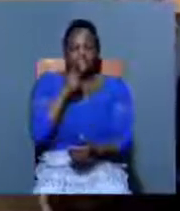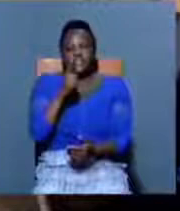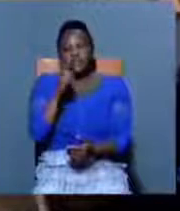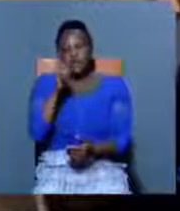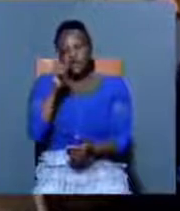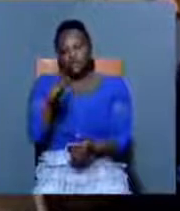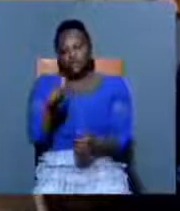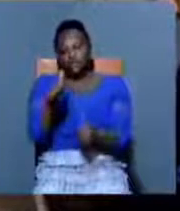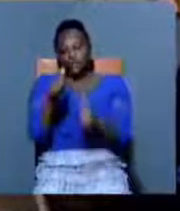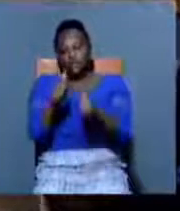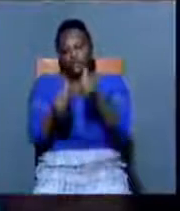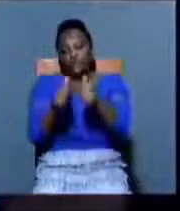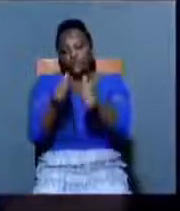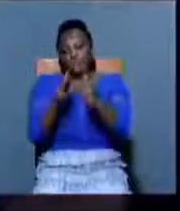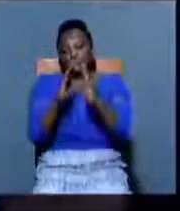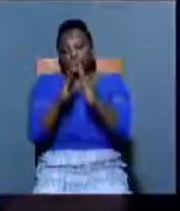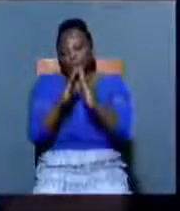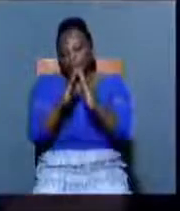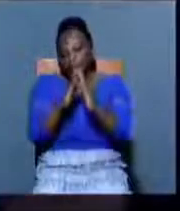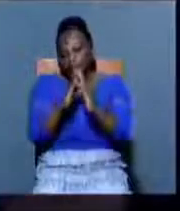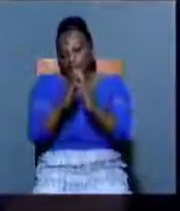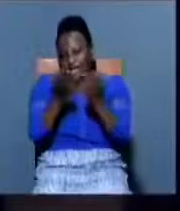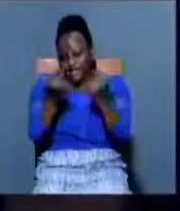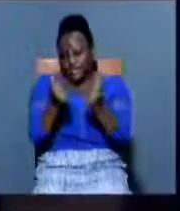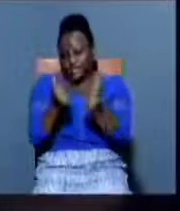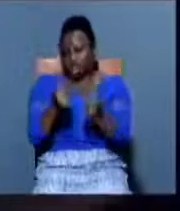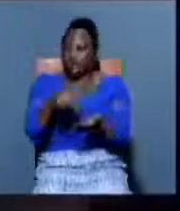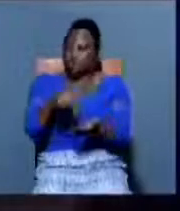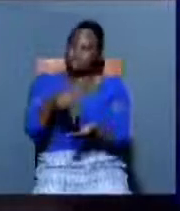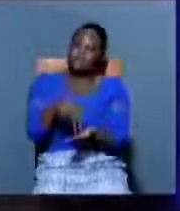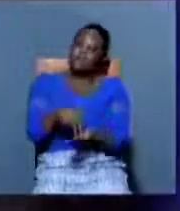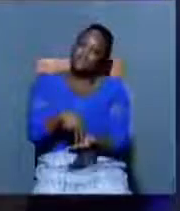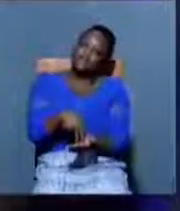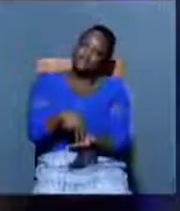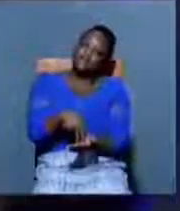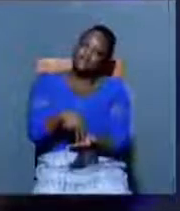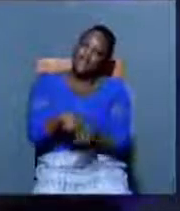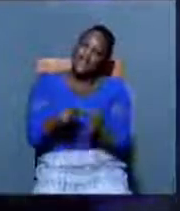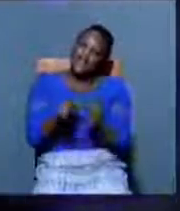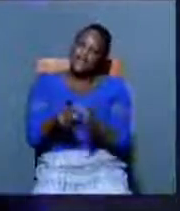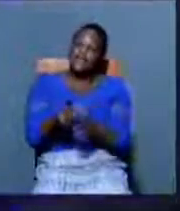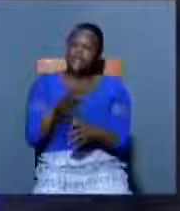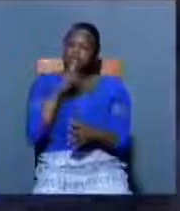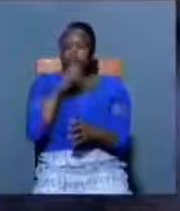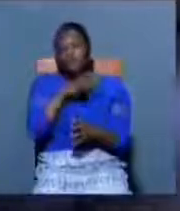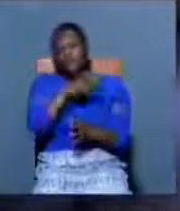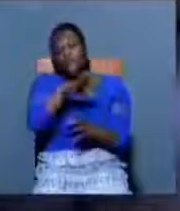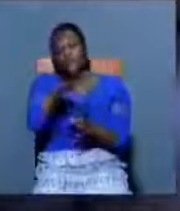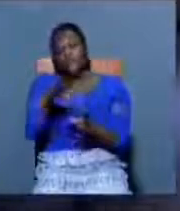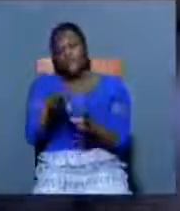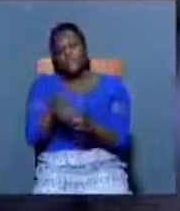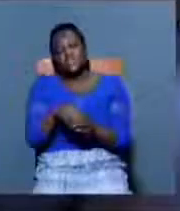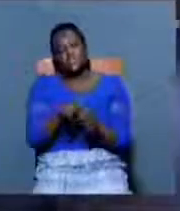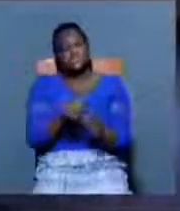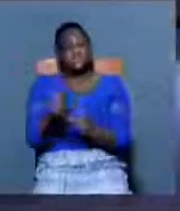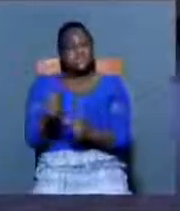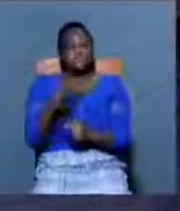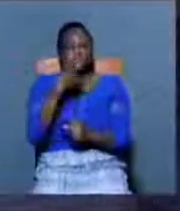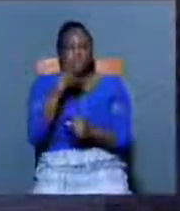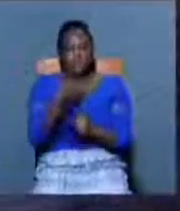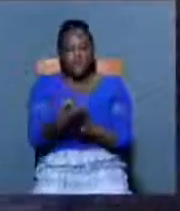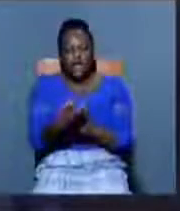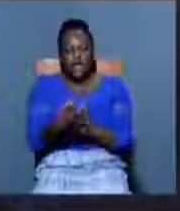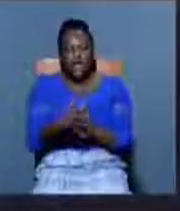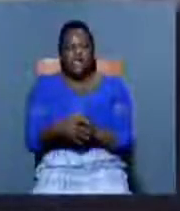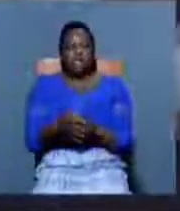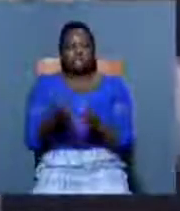kiongozi anayepaswa asimamie. Lakini wanaume wengi, sisi matendo yetu mabaya, alafu tunawataka wake